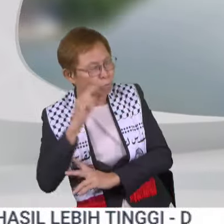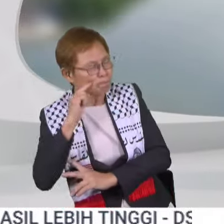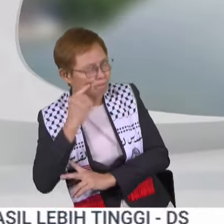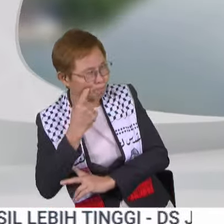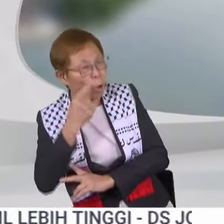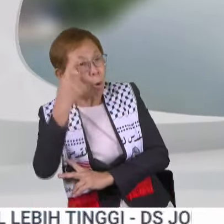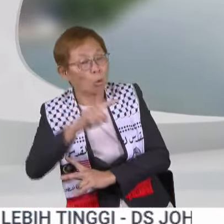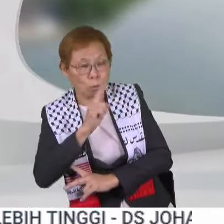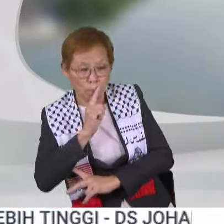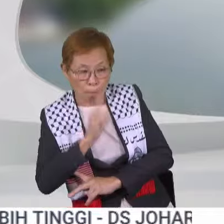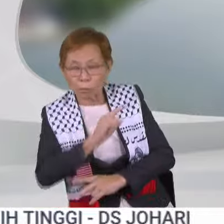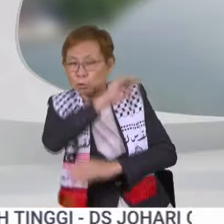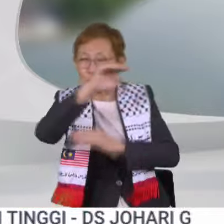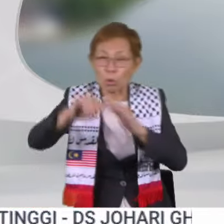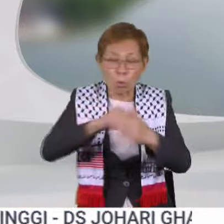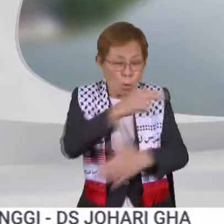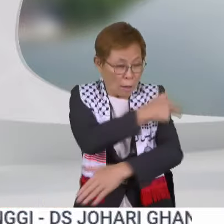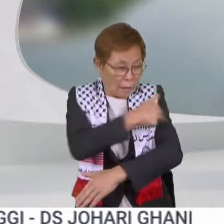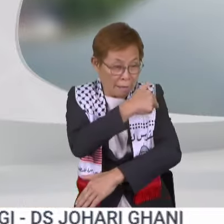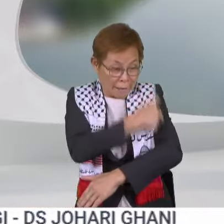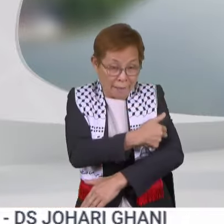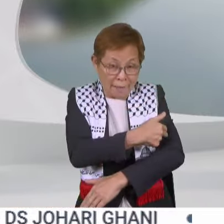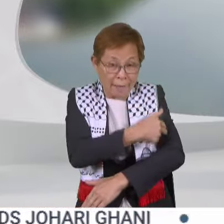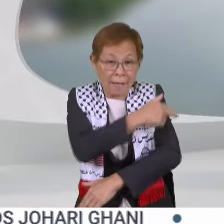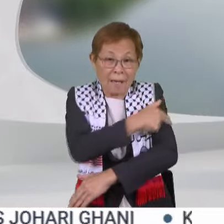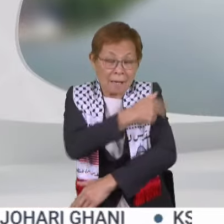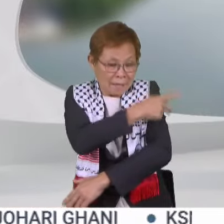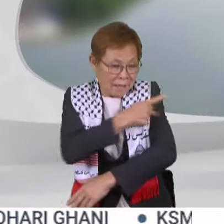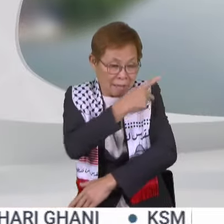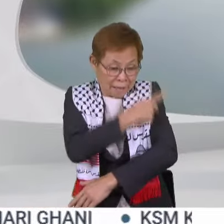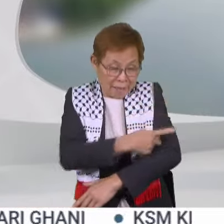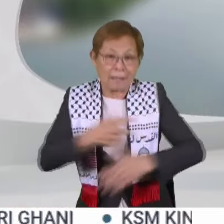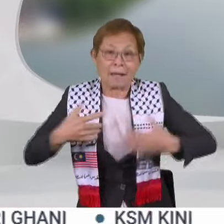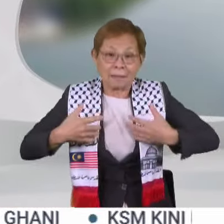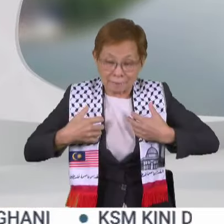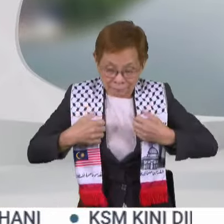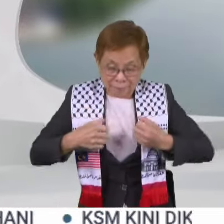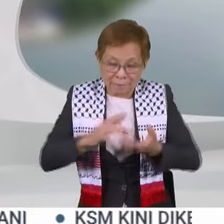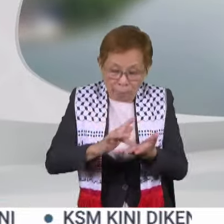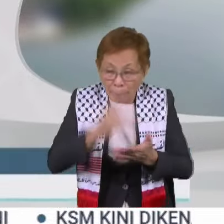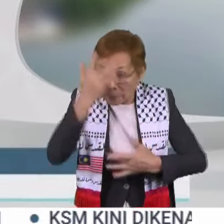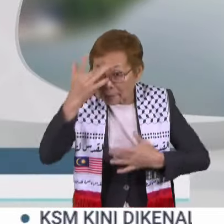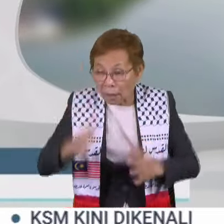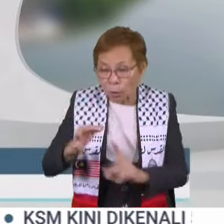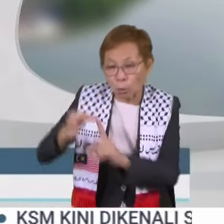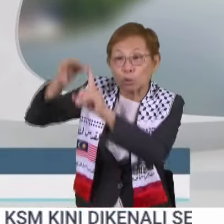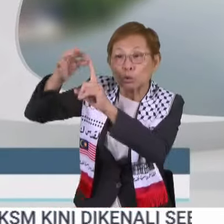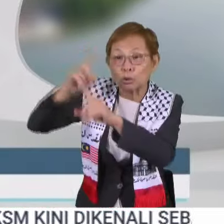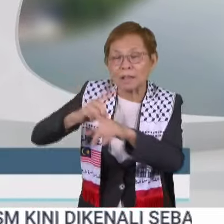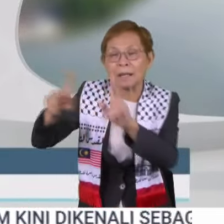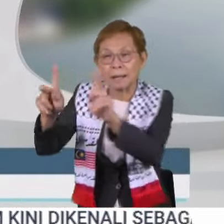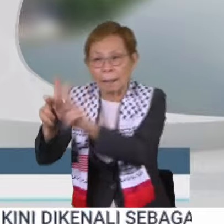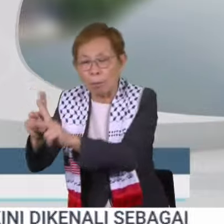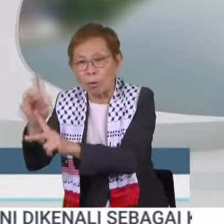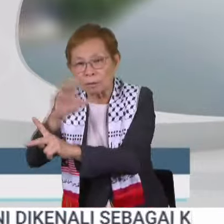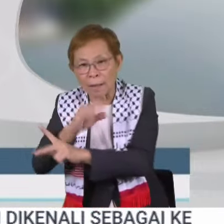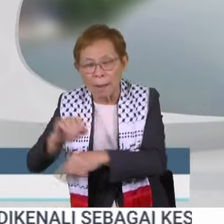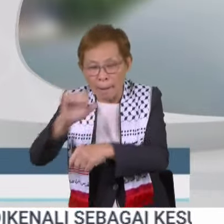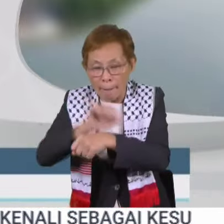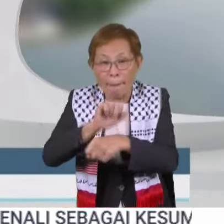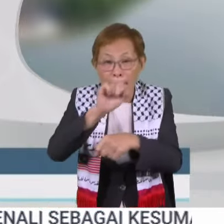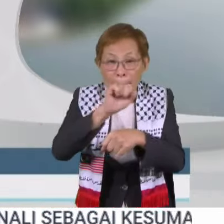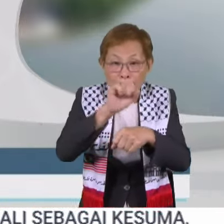itu bagi memastikan perkhidmatan perkhidmatan rawatan kesihatan kepada pesakit khususnya di luar Bandar dan petugas